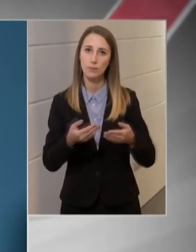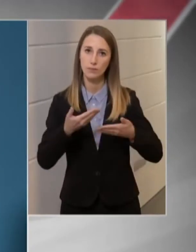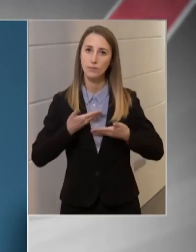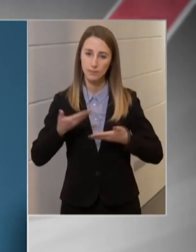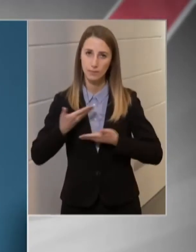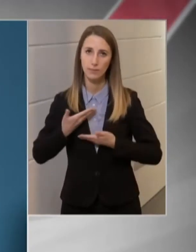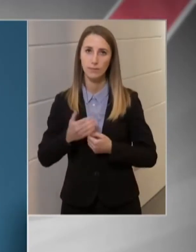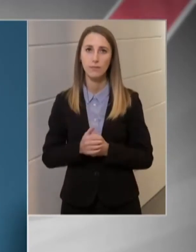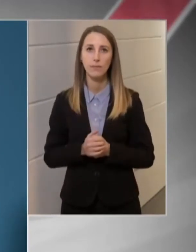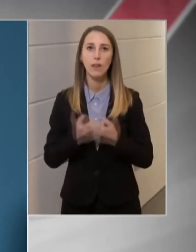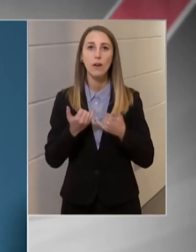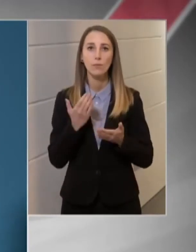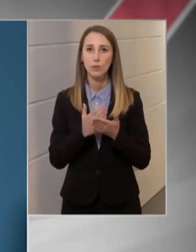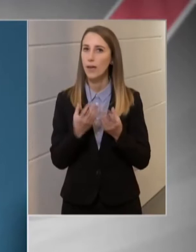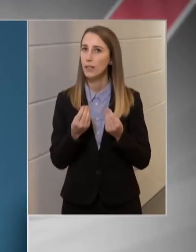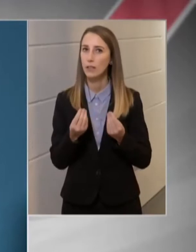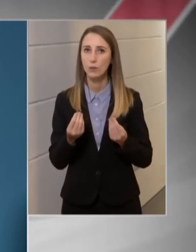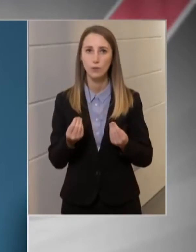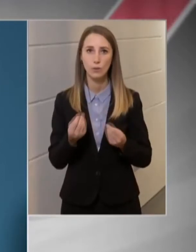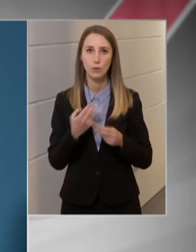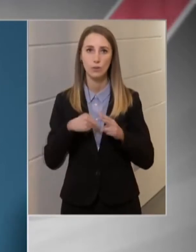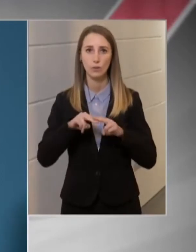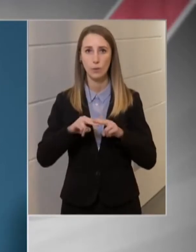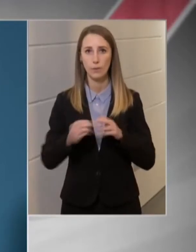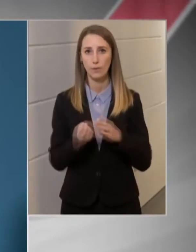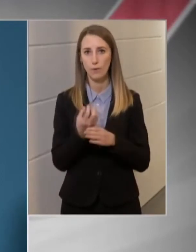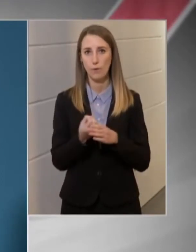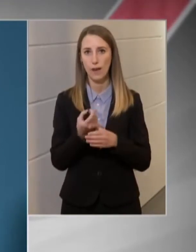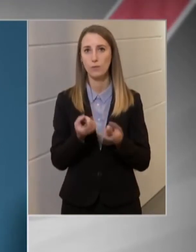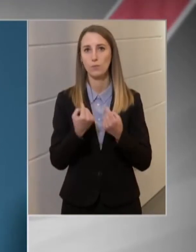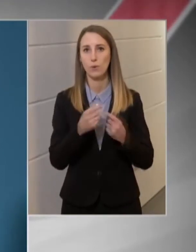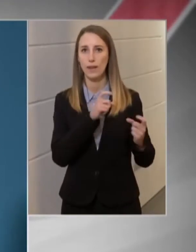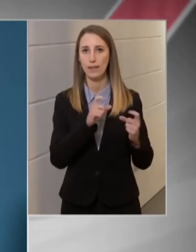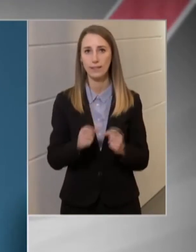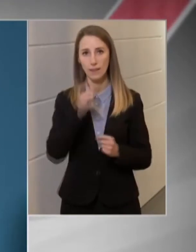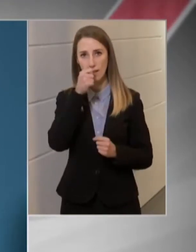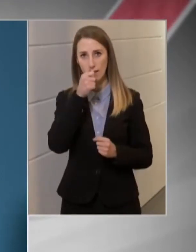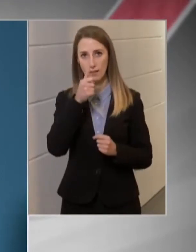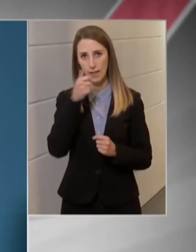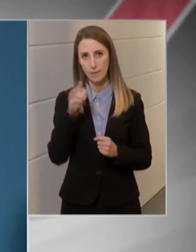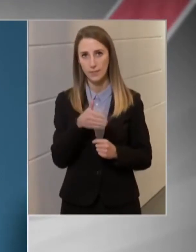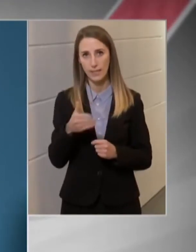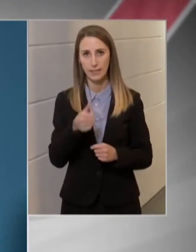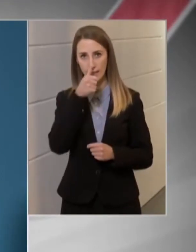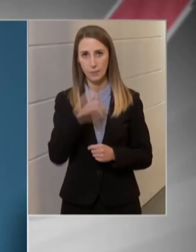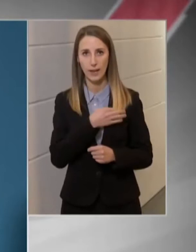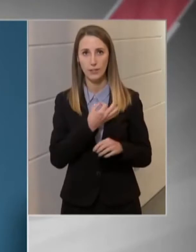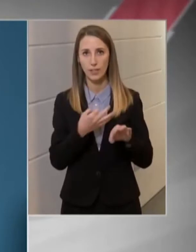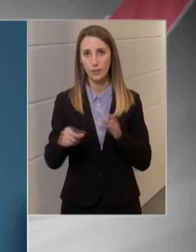szolgáltatnak. Ez most már nagyon sok több forrásból érkezik a Nemzeti Népegészségügyi